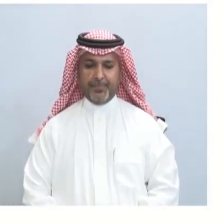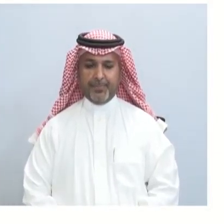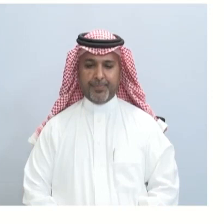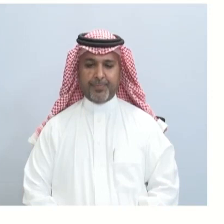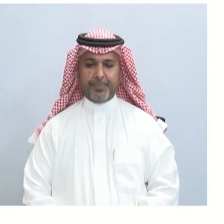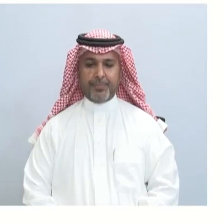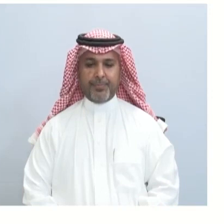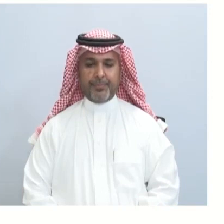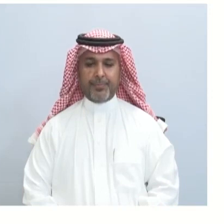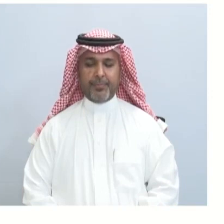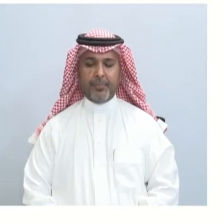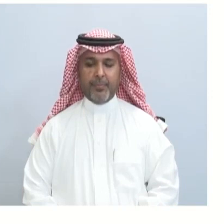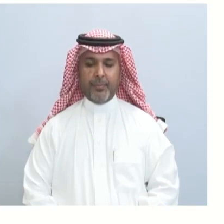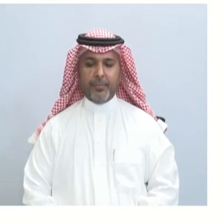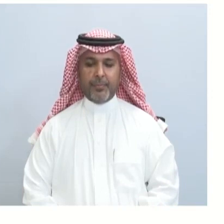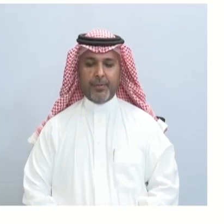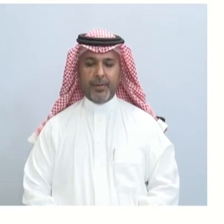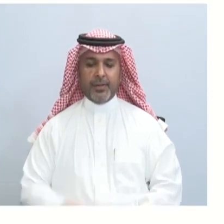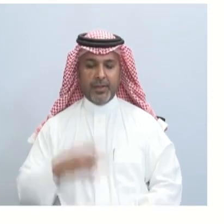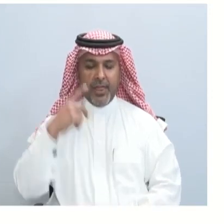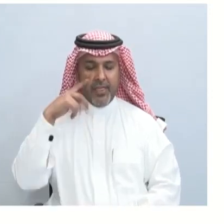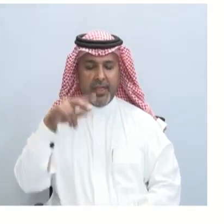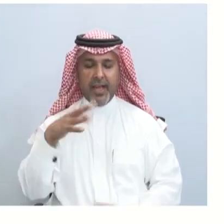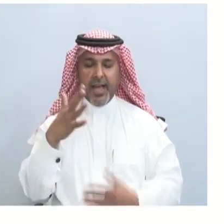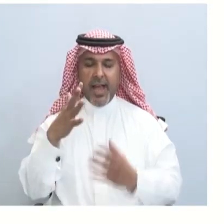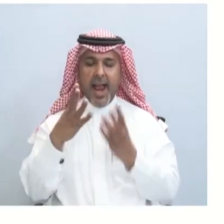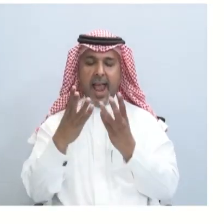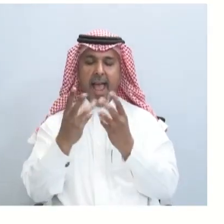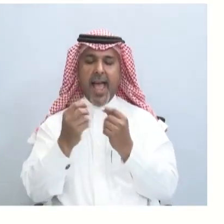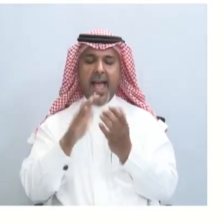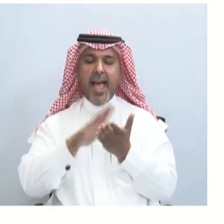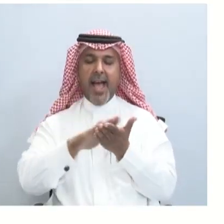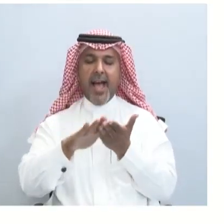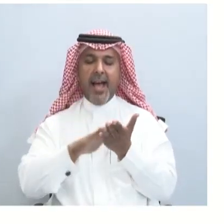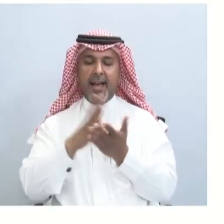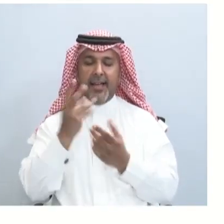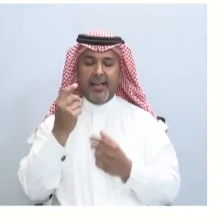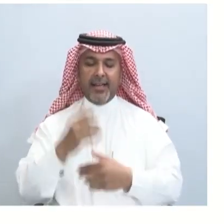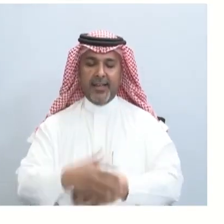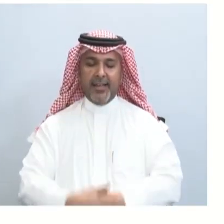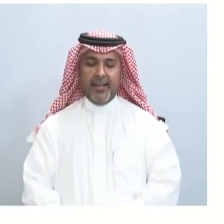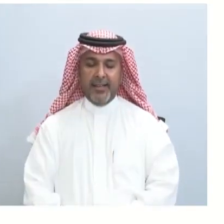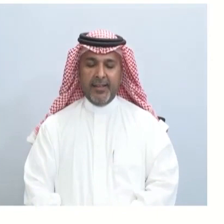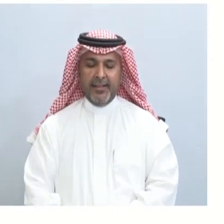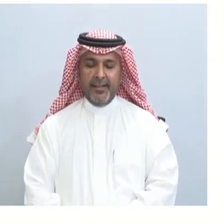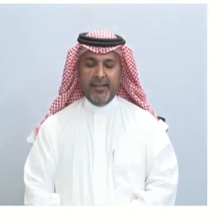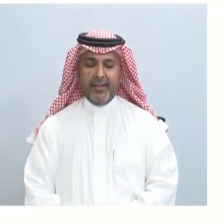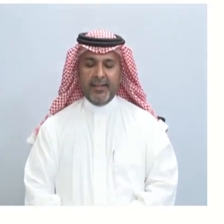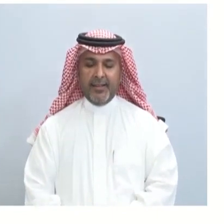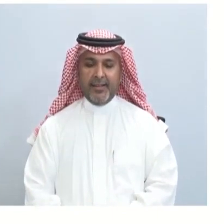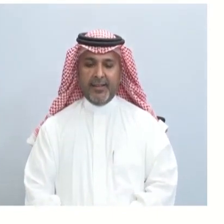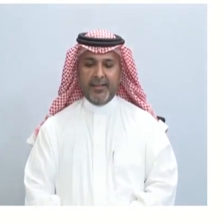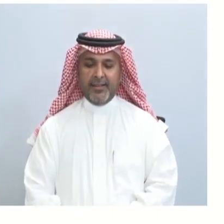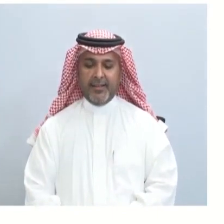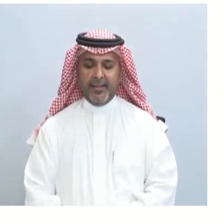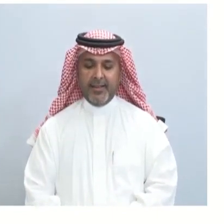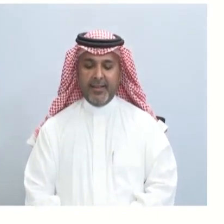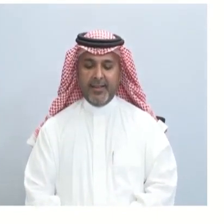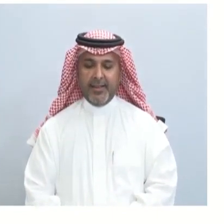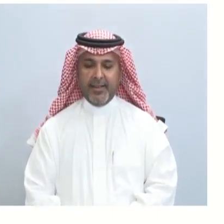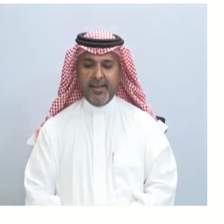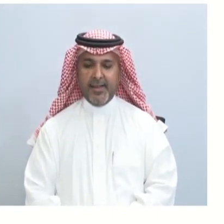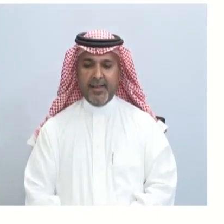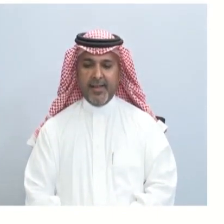لدينا هذا الشكل نريد ان نحسب مساحه هذا الشكل الظاهره امامنا نستطيع حسابه